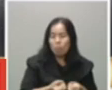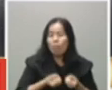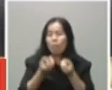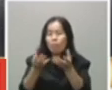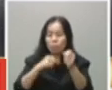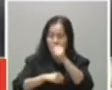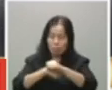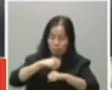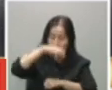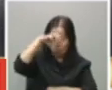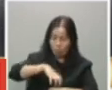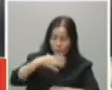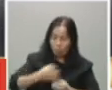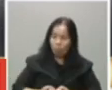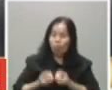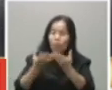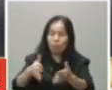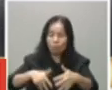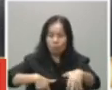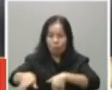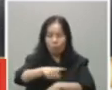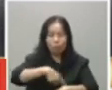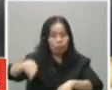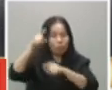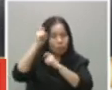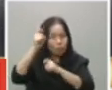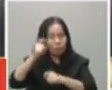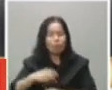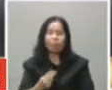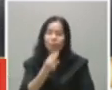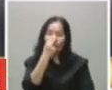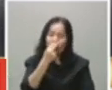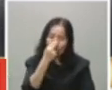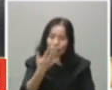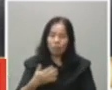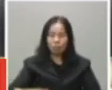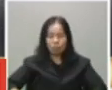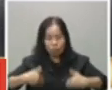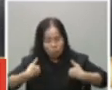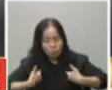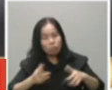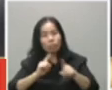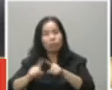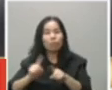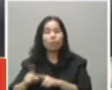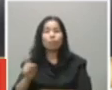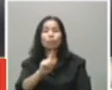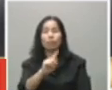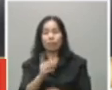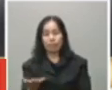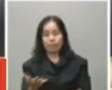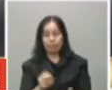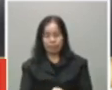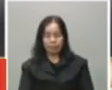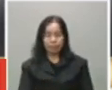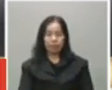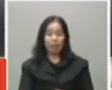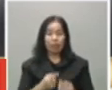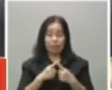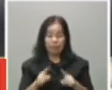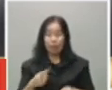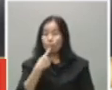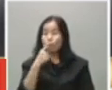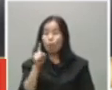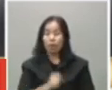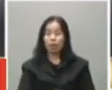เกิดอันตรายโดยเฉพาะอันตรายต่อชีวิตเนี่ยแต่เขาบอกครับการก่อสร้างรถ